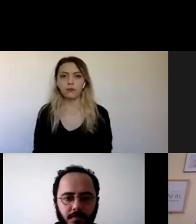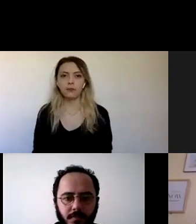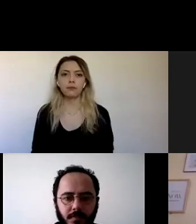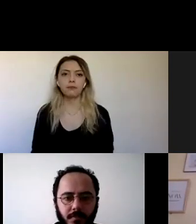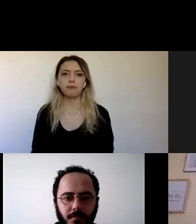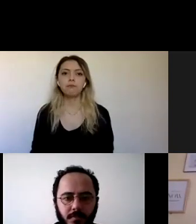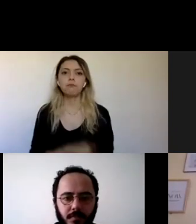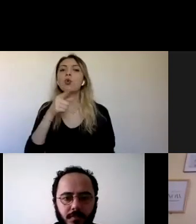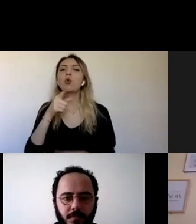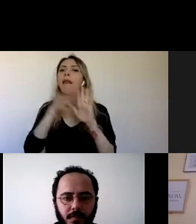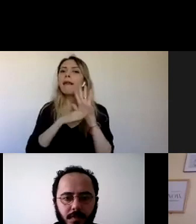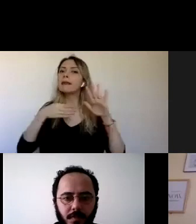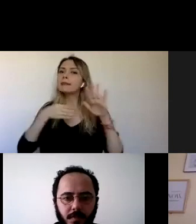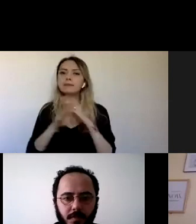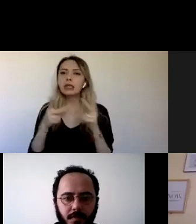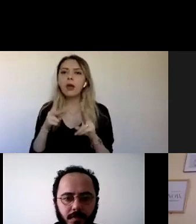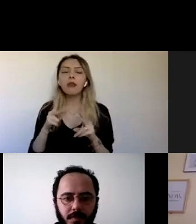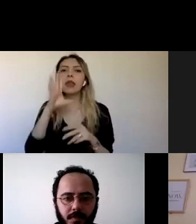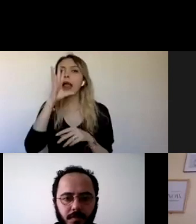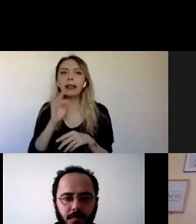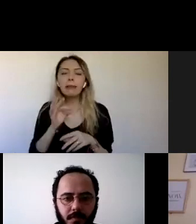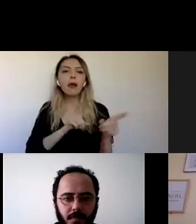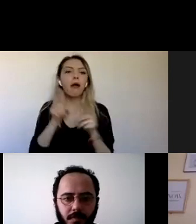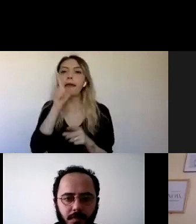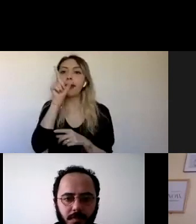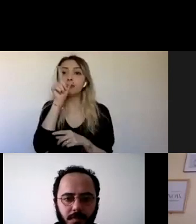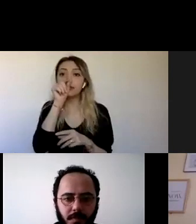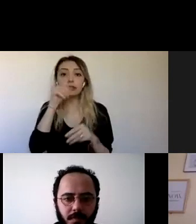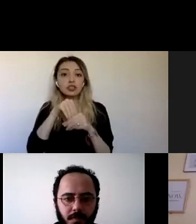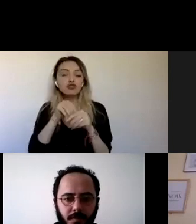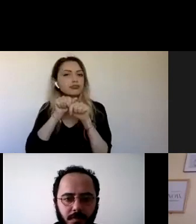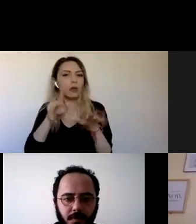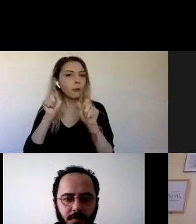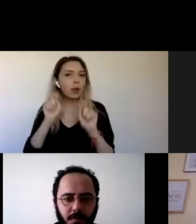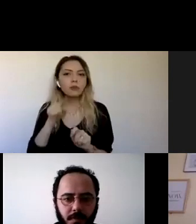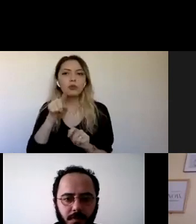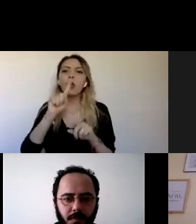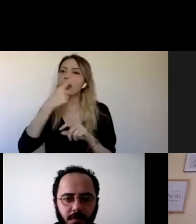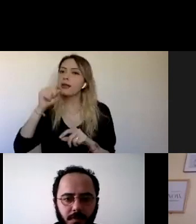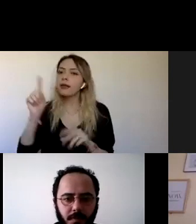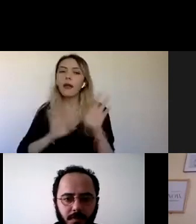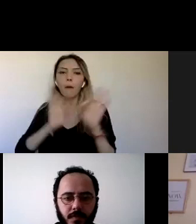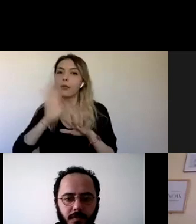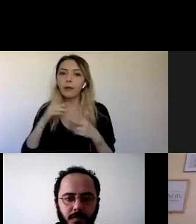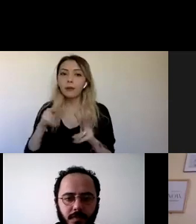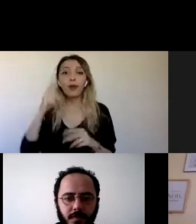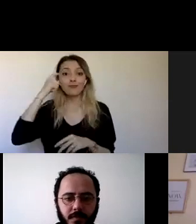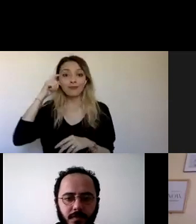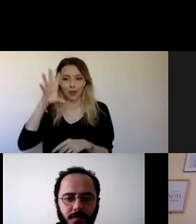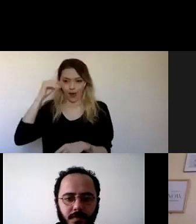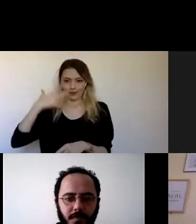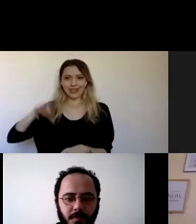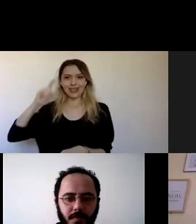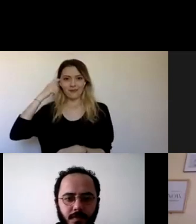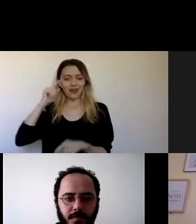alanda kimler neler paylaşıyor, hangi tweetleri attığını görebiliyorum. Ve dolayısıyla da daha bilgiyi takip etmek açısından